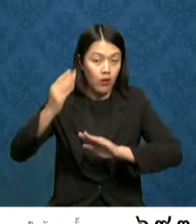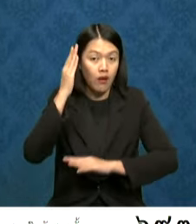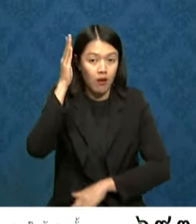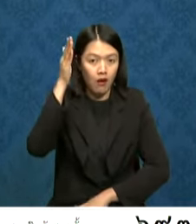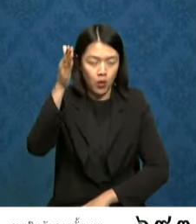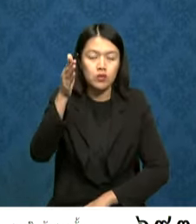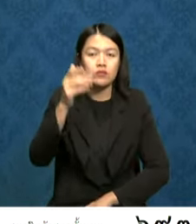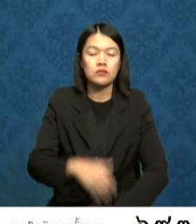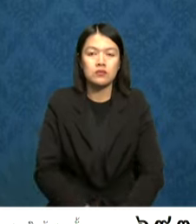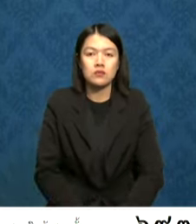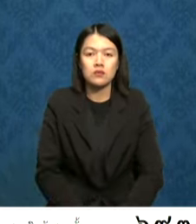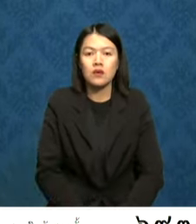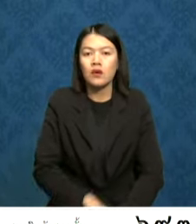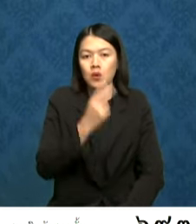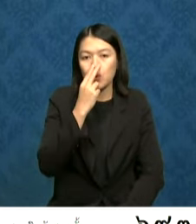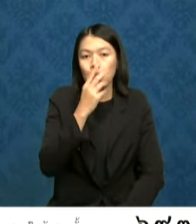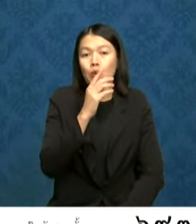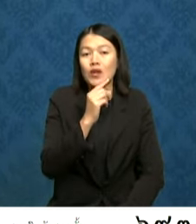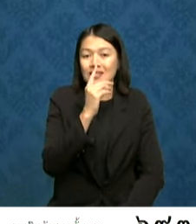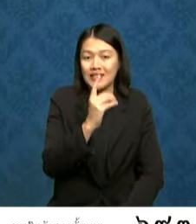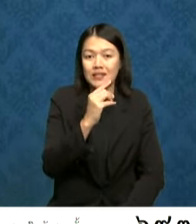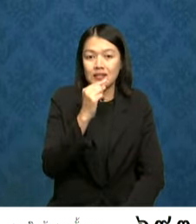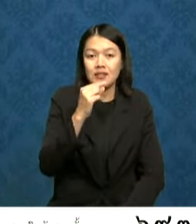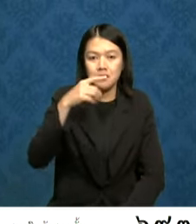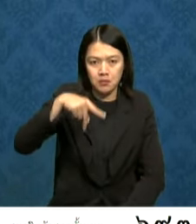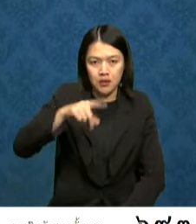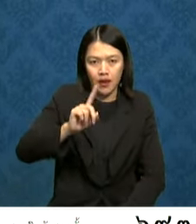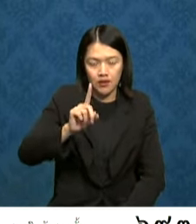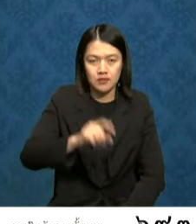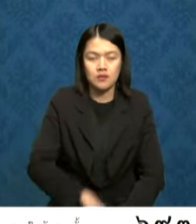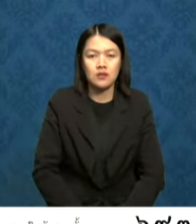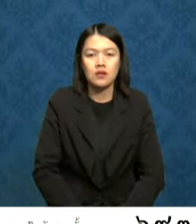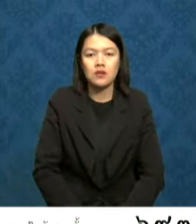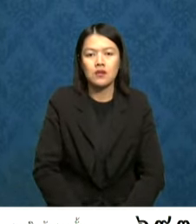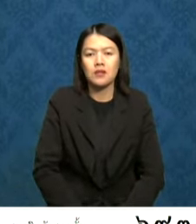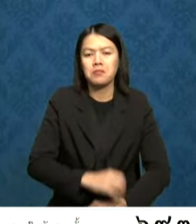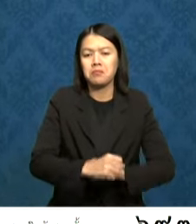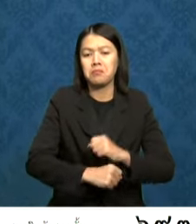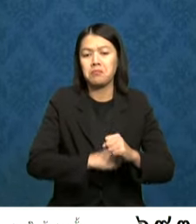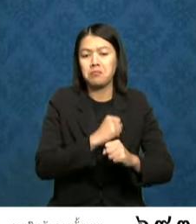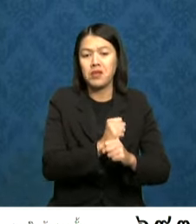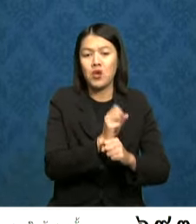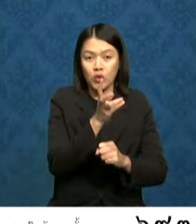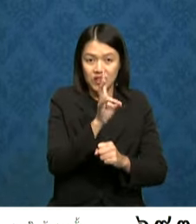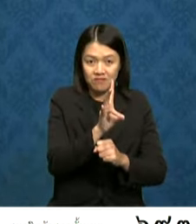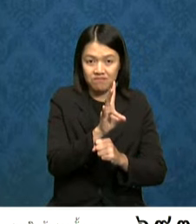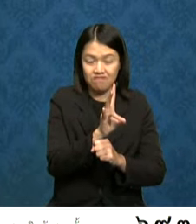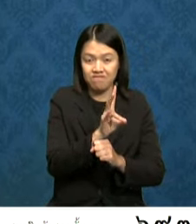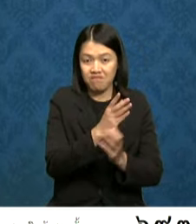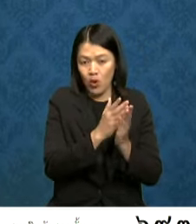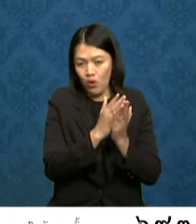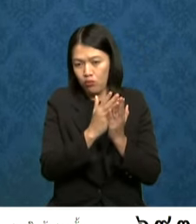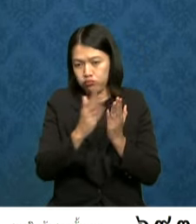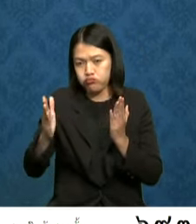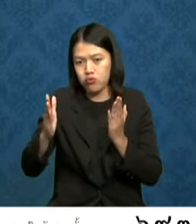อนาคตได้ว่ามันจะกระตุ้น GDPได้เท่าไหร่แต่ดักคอไว้ก่อนเลยนะคะว่าครึ่งปีหลังของปี 67เนี่ยเศรษฐกิจจะ